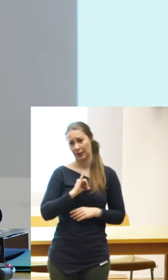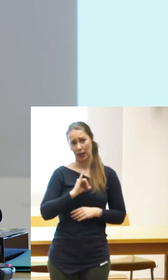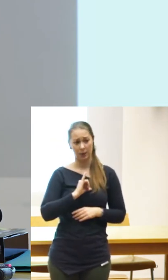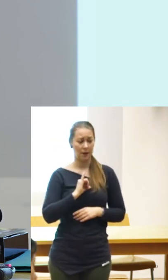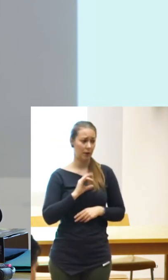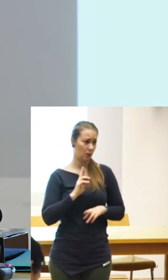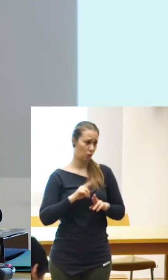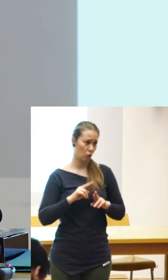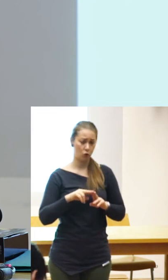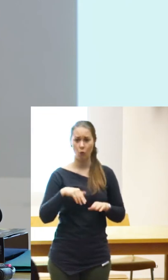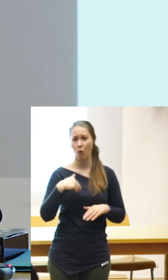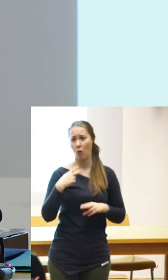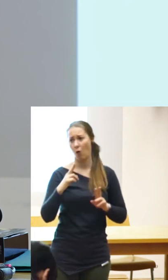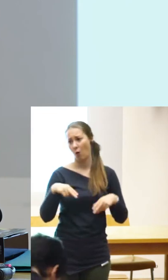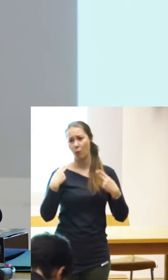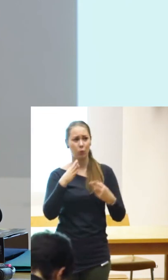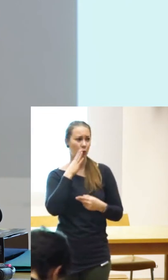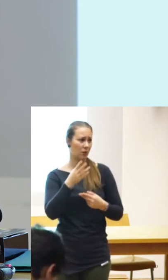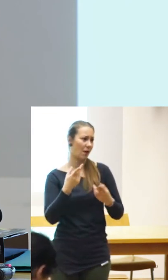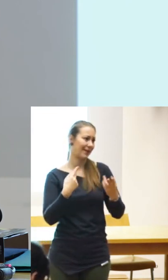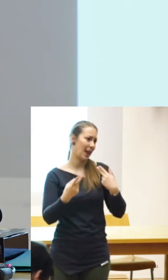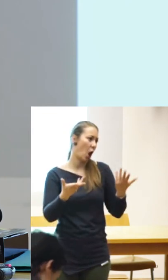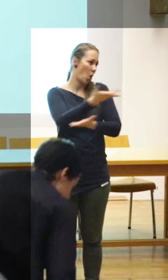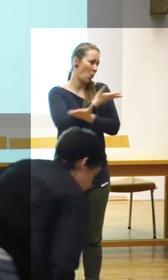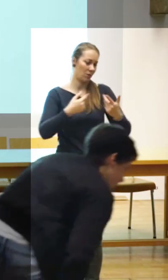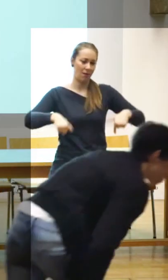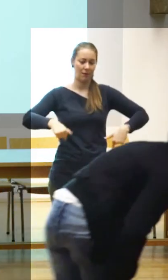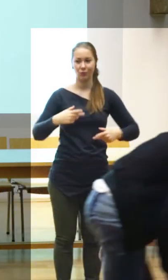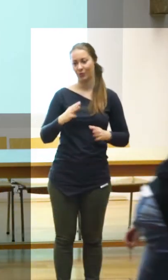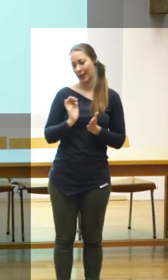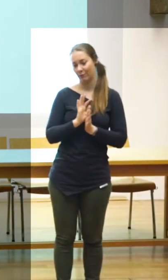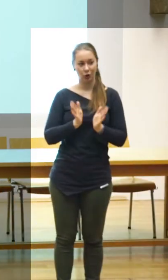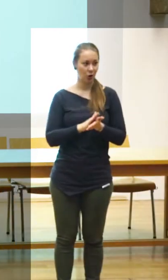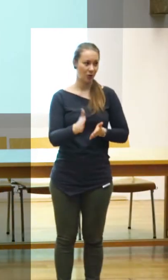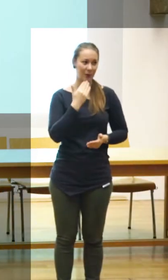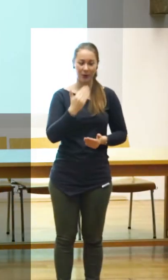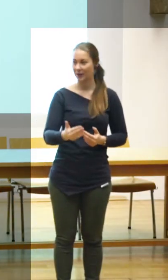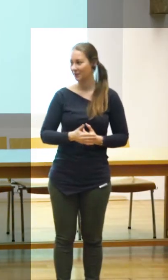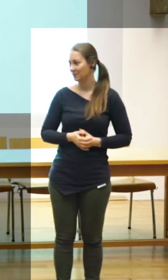nějak v tom dialogu. Jo. Takže děkuju.